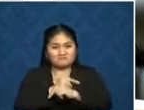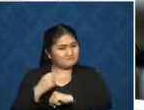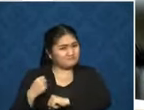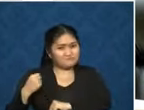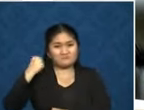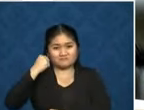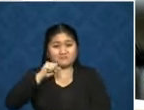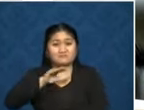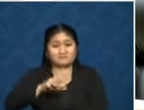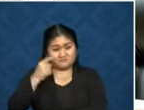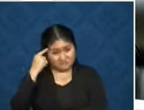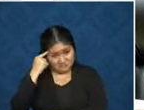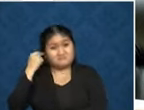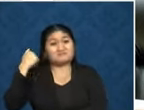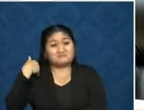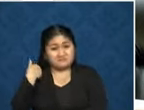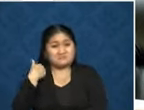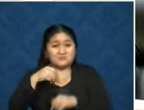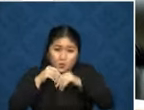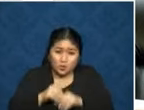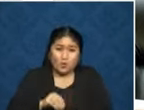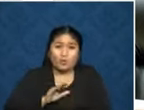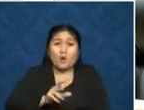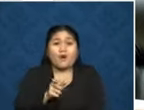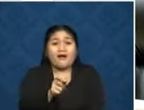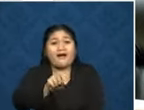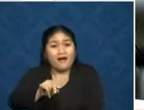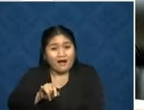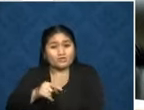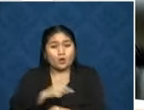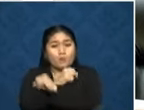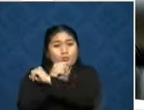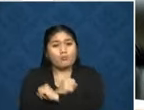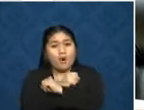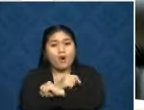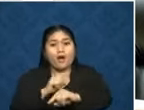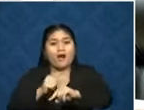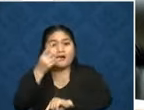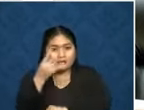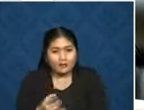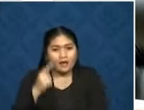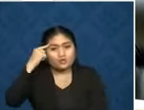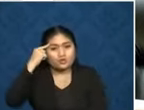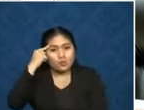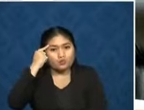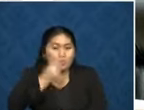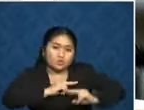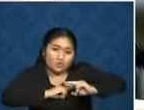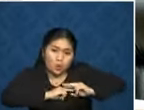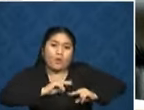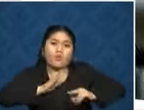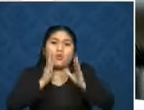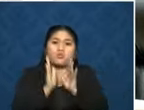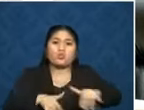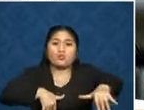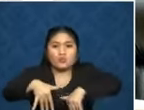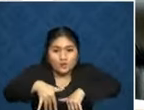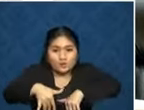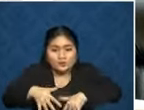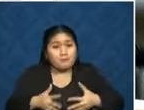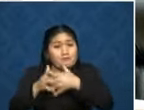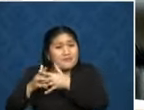งที่อาจเกิดขึ้นและการมีอยู่ของ AI โดยเฉพาะในการป้องกันนะครับปกป้องความเป็นส่วนตัวของพลเมืองอเมริก